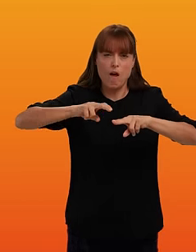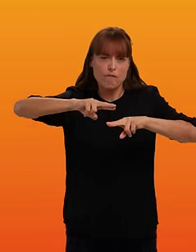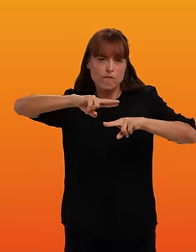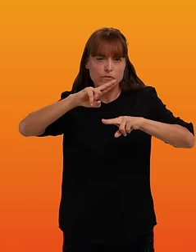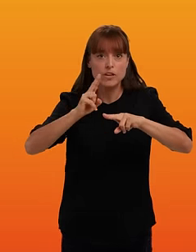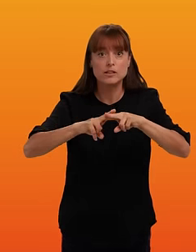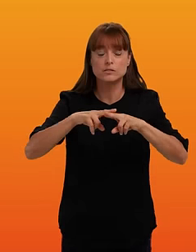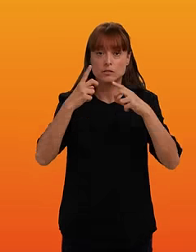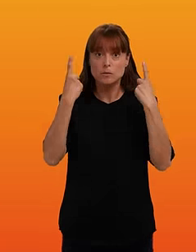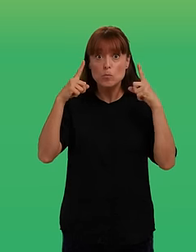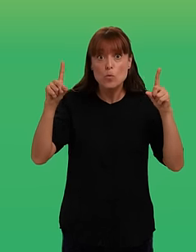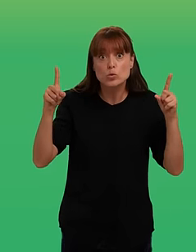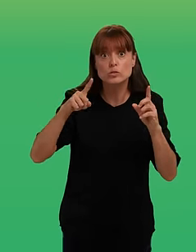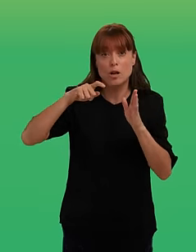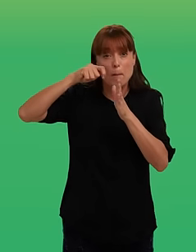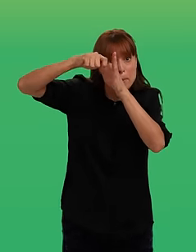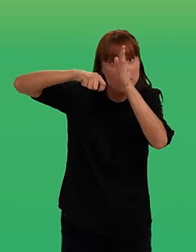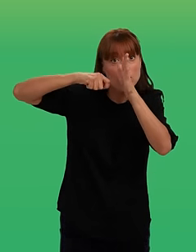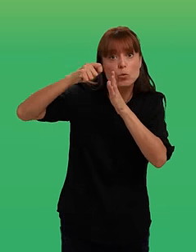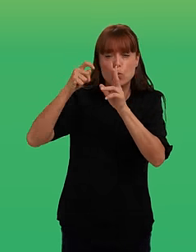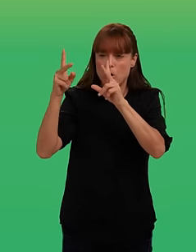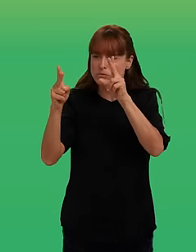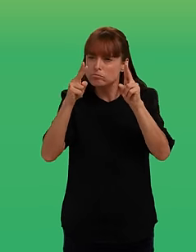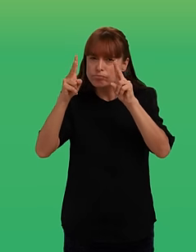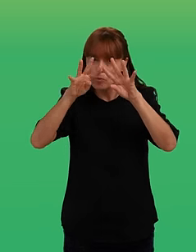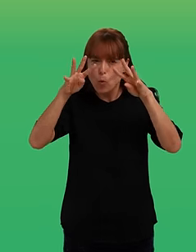pel·lícules i sèries online, videojocs.